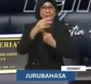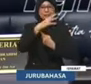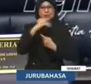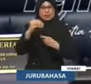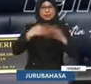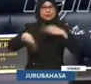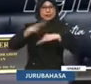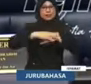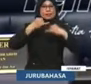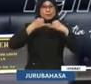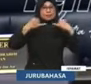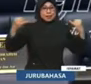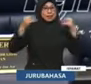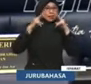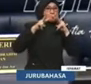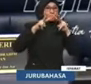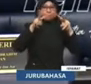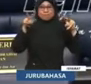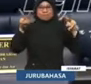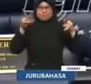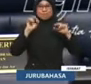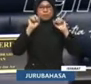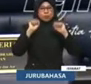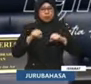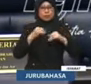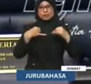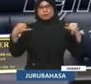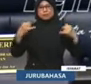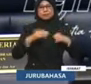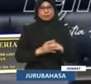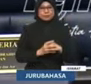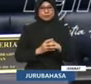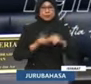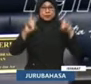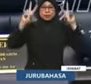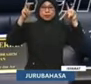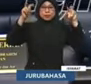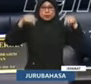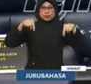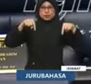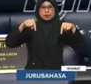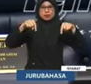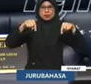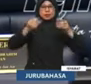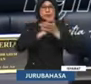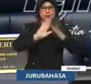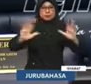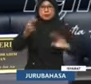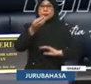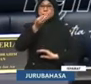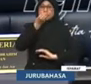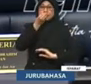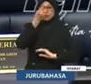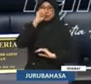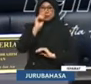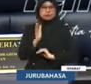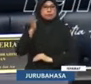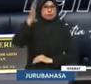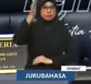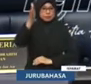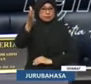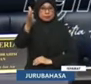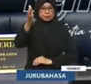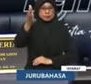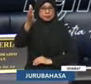dengan izin about jual untuk makluman hal yang bohong Mad tema Maha pada tahun ini adalah security makanan untuk